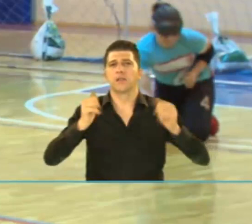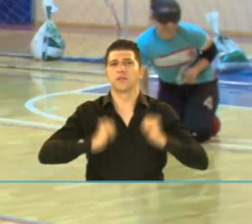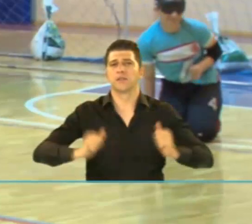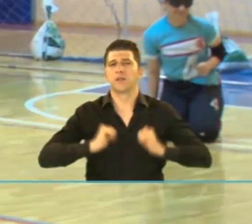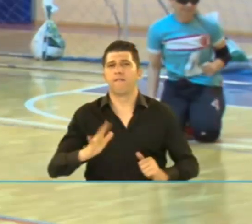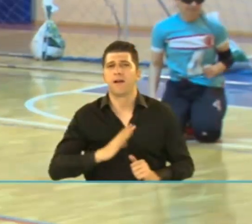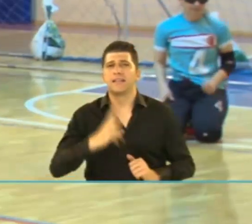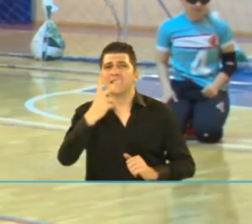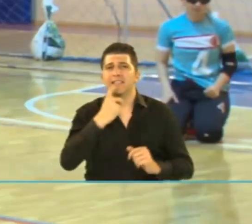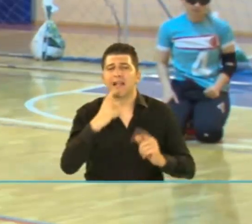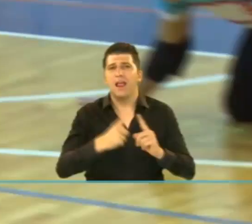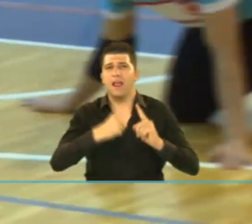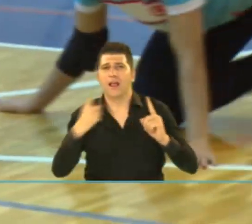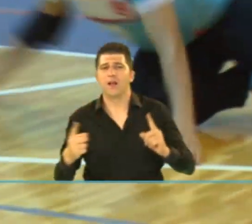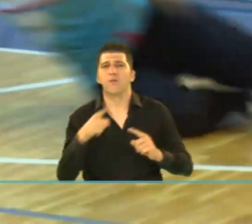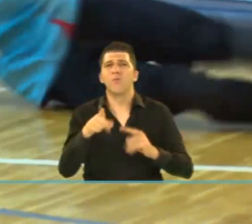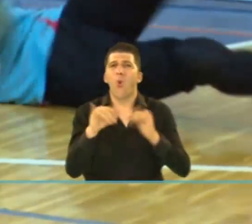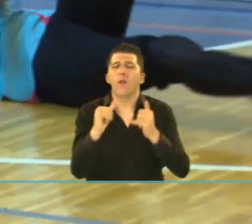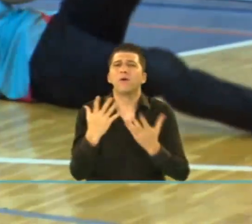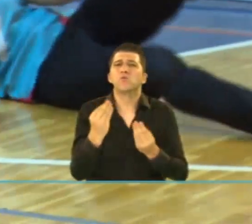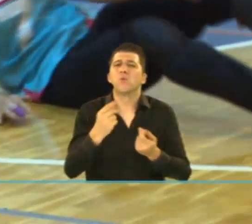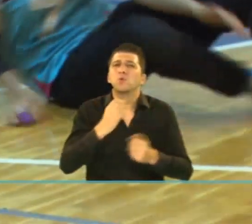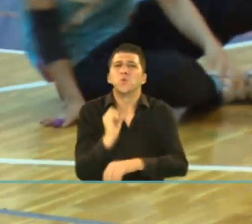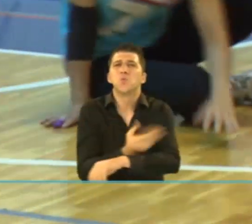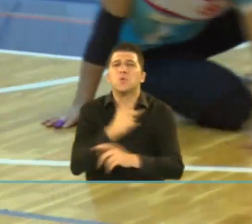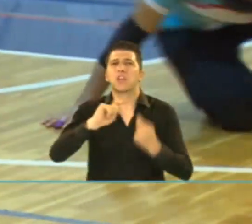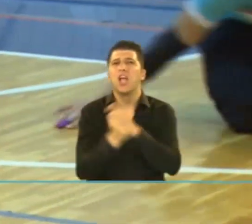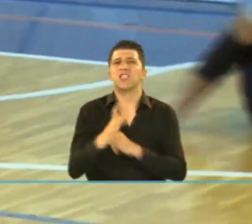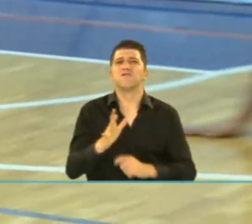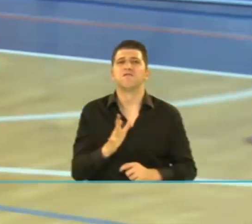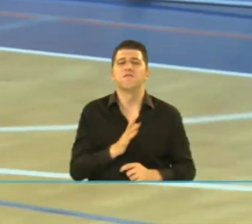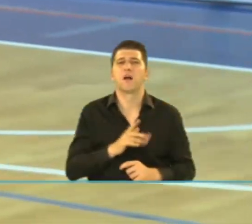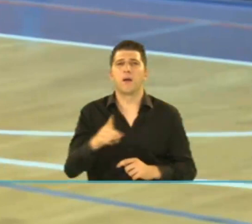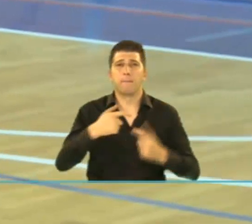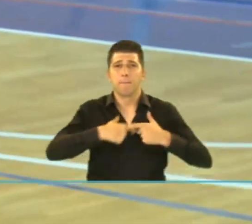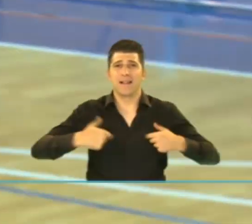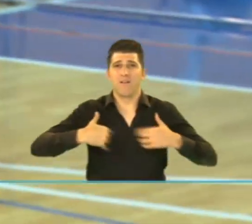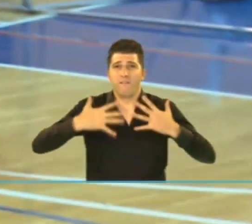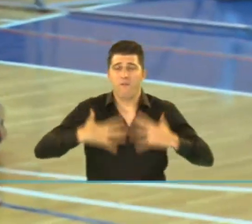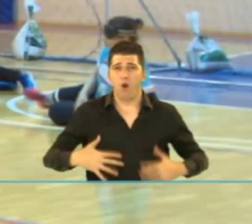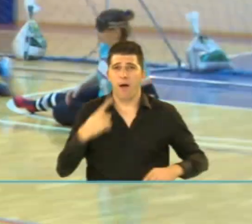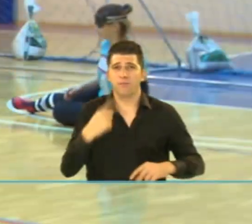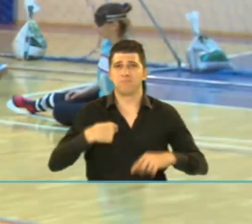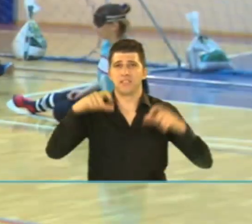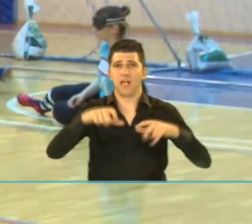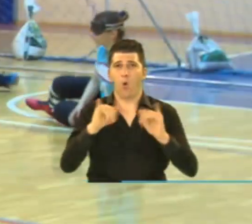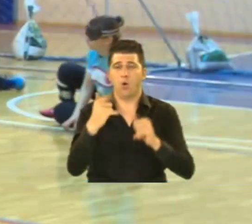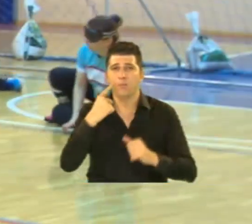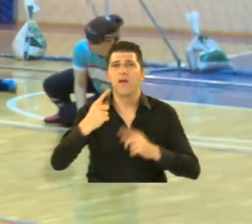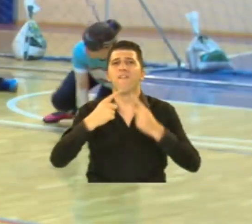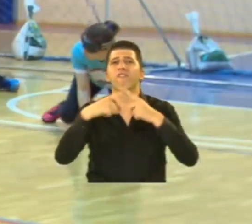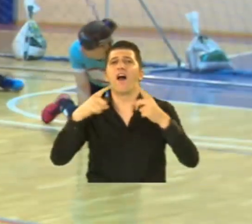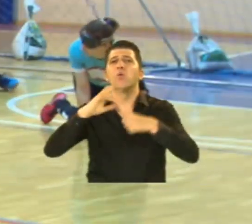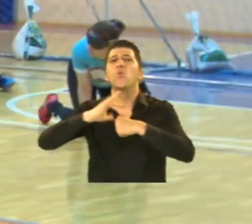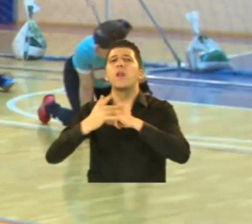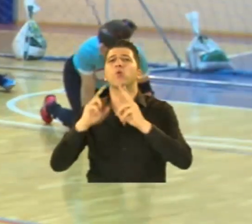Olimpiyatlara hazırlanıyoruz 2 yıldan beri. Golbol oynamak çok değişik bir duygu. Özellikle de bu milli formayı giyip sahaya çıkmak,